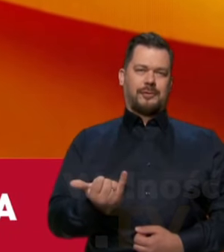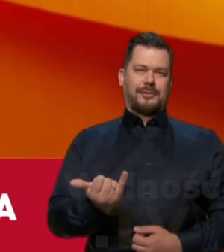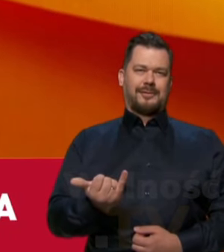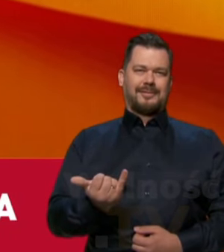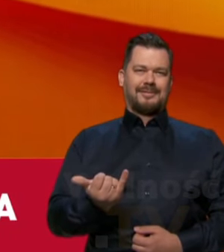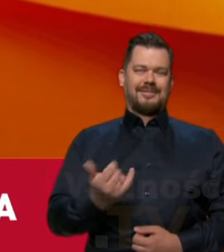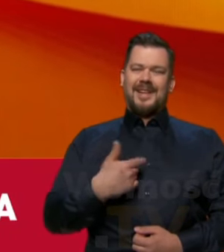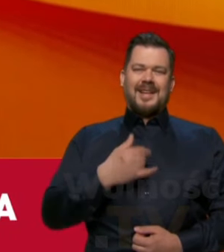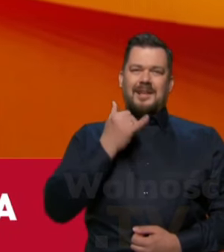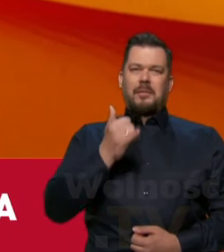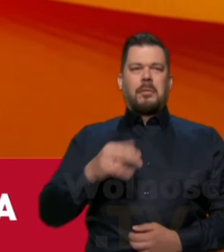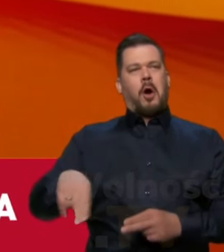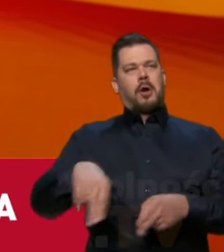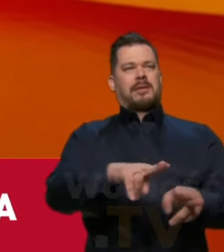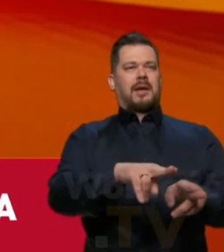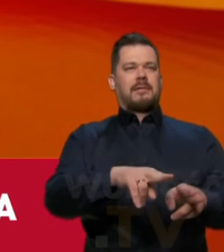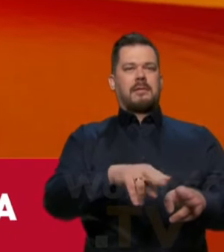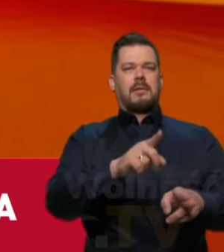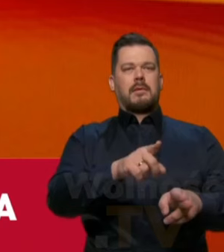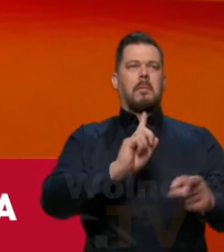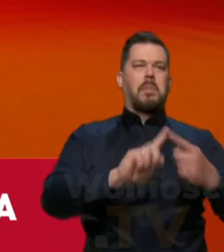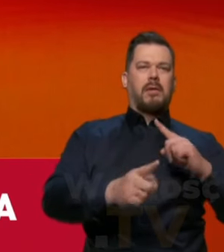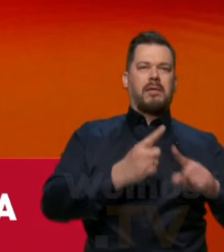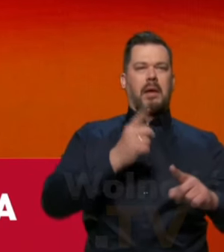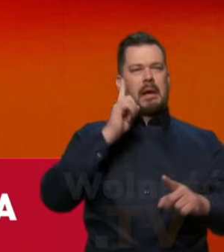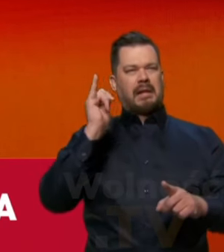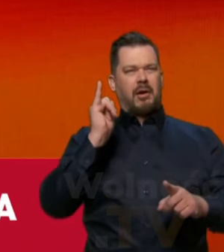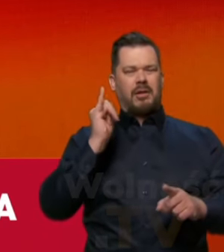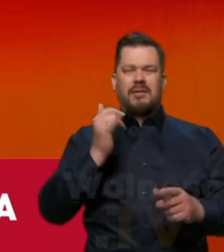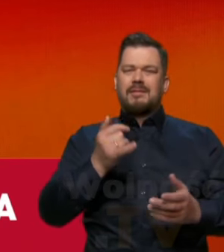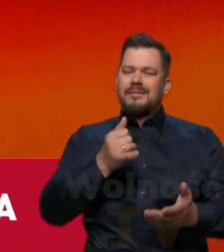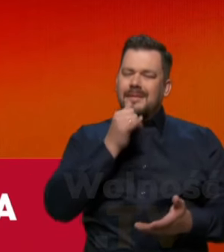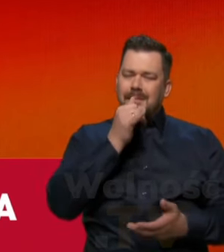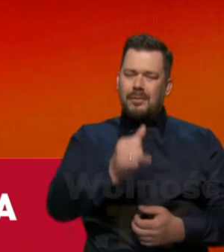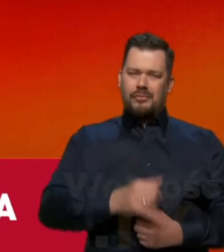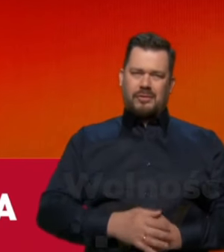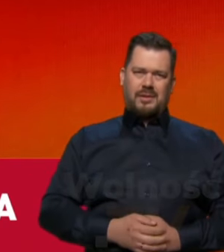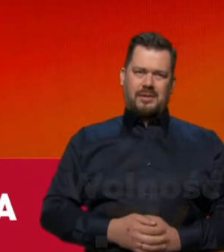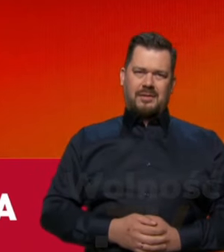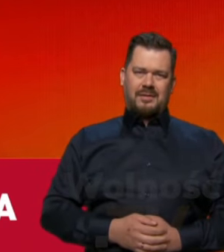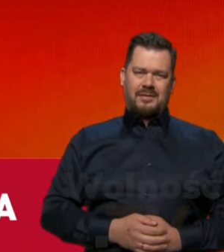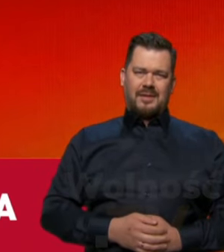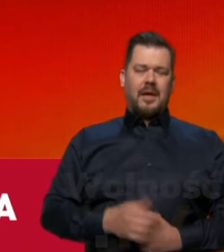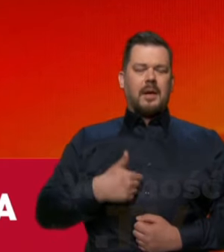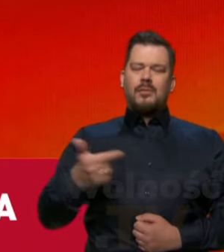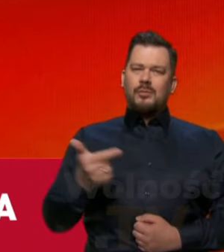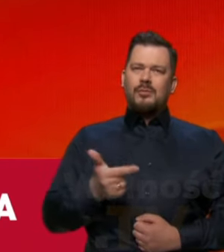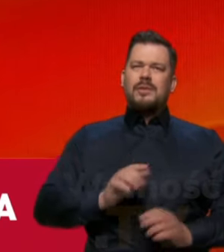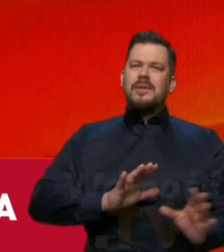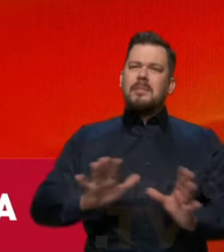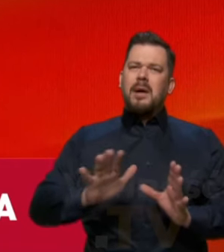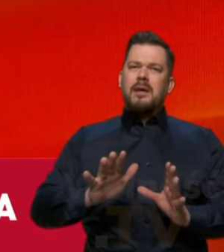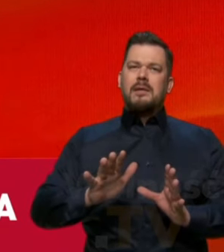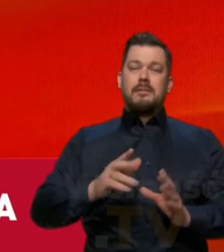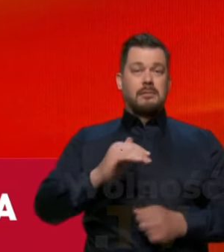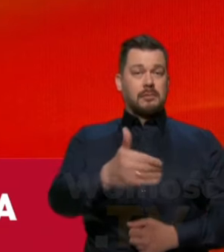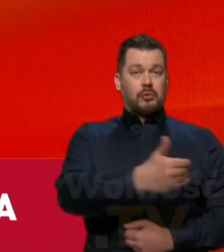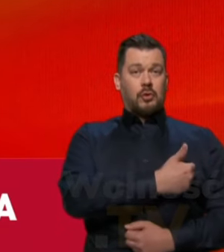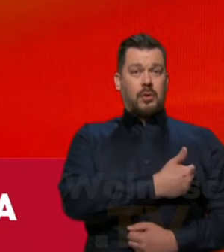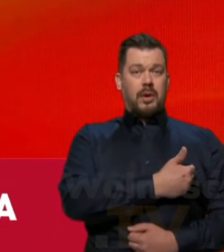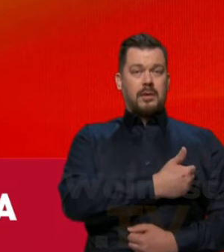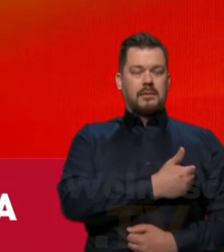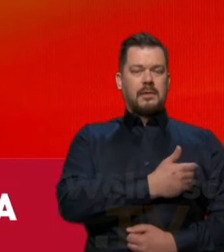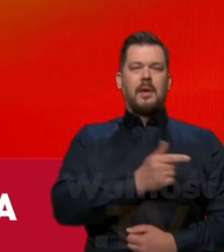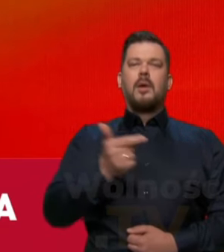możemy oddawać w ręce polityków i ideologów. Powinniśmy zadbać o to, aby szkoły